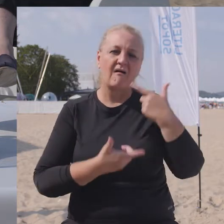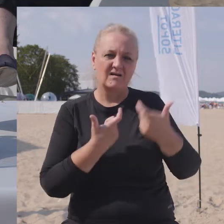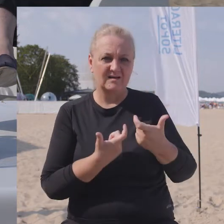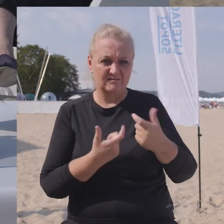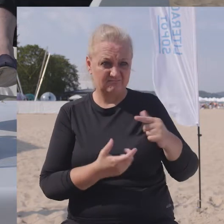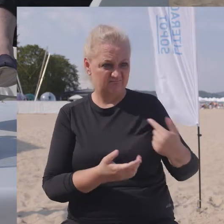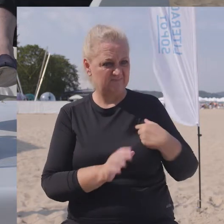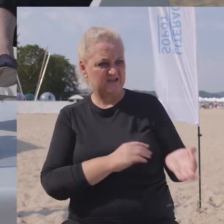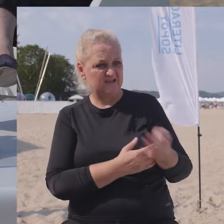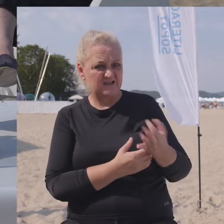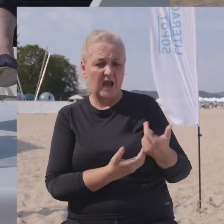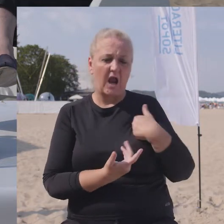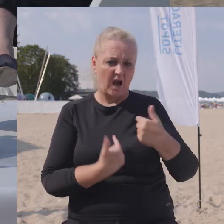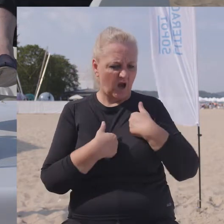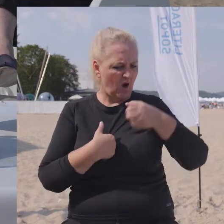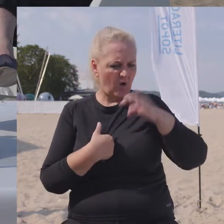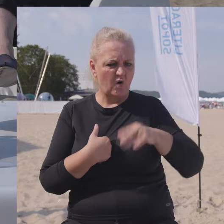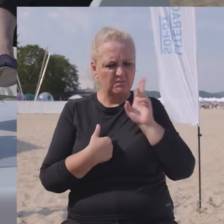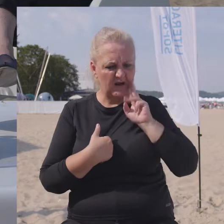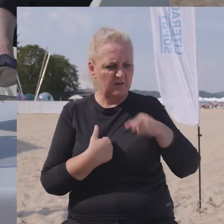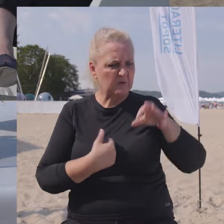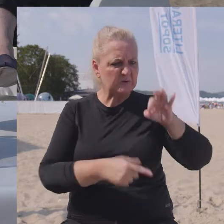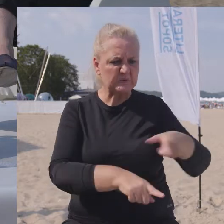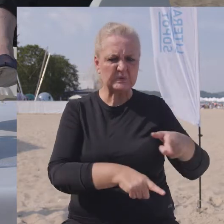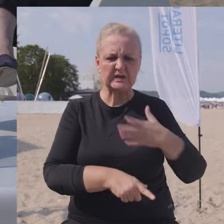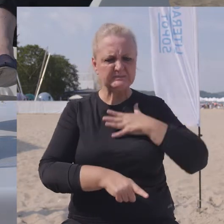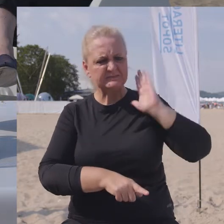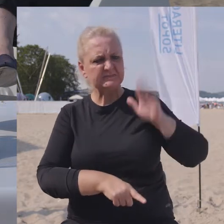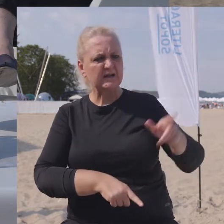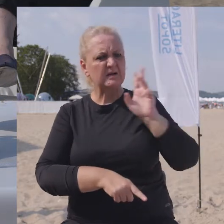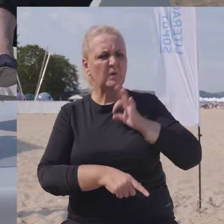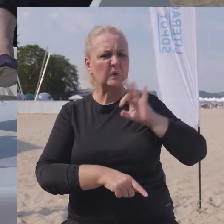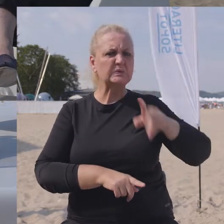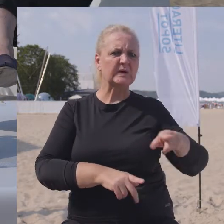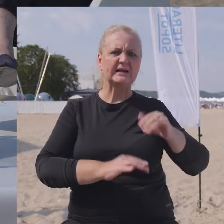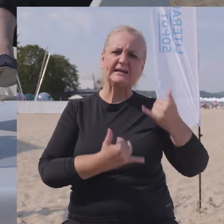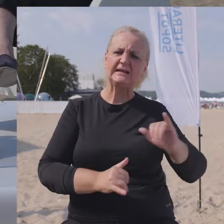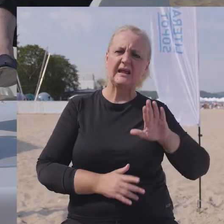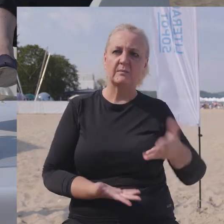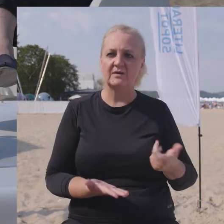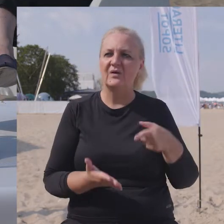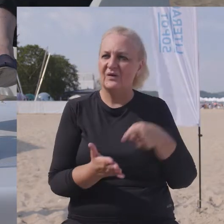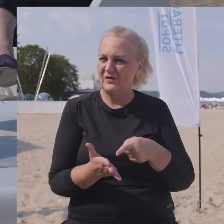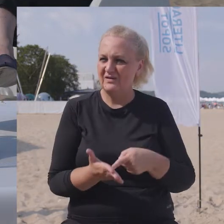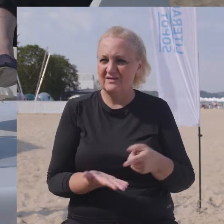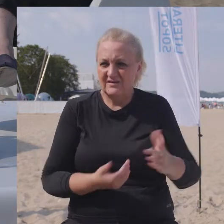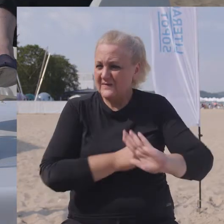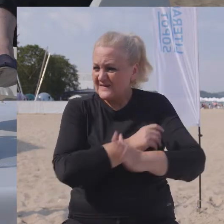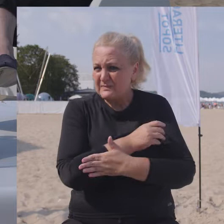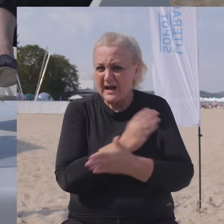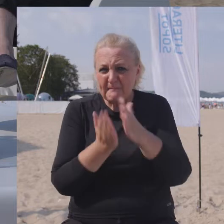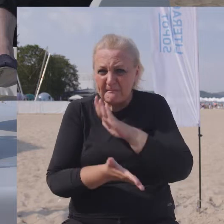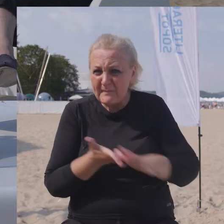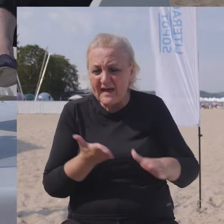na złość, a po drugie ja mam najgorzej, bo się źle czuję z tym i tak dalej. Więc brak wsparcia ze